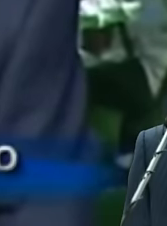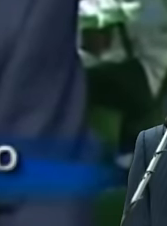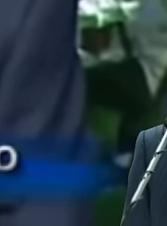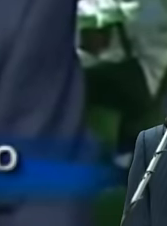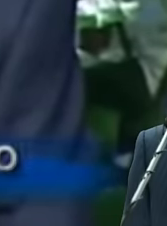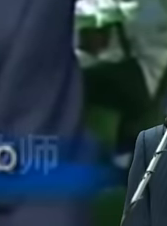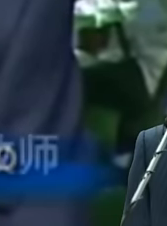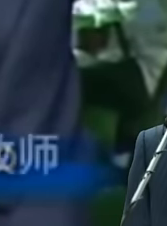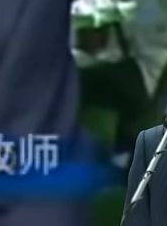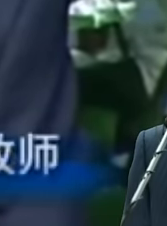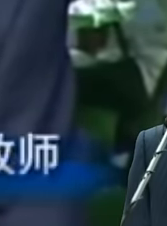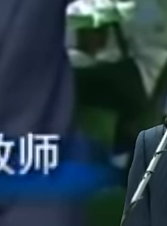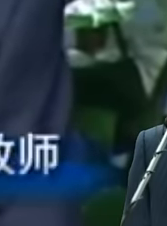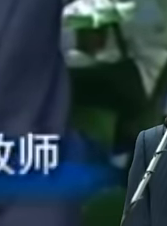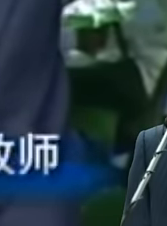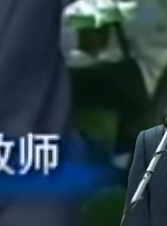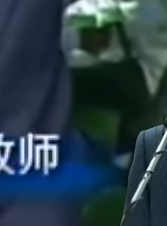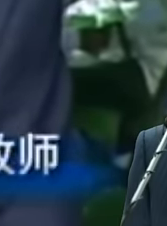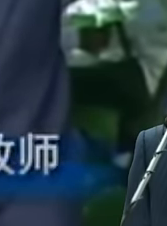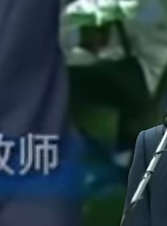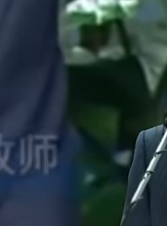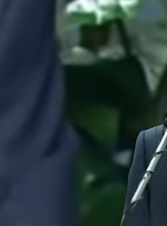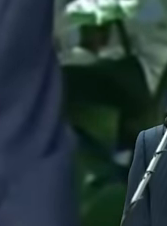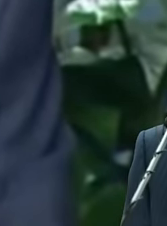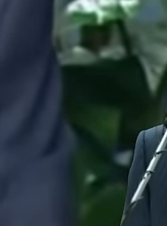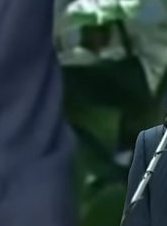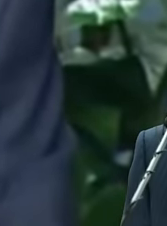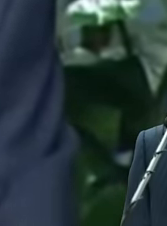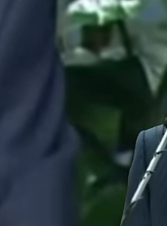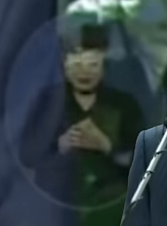우리 다 같이 신앙 고백을 한번 합십시다. 예수님이 계심으로